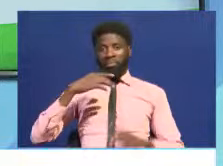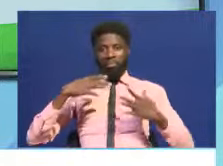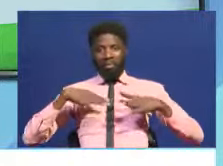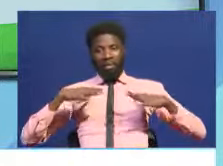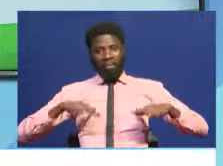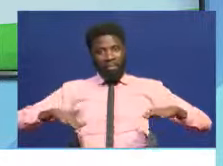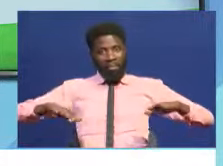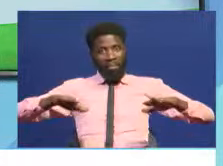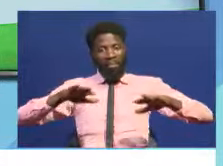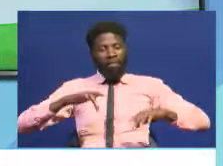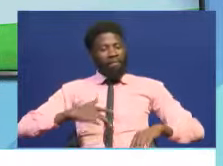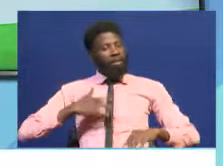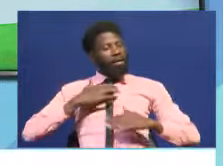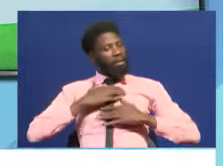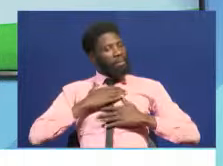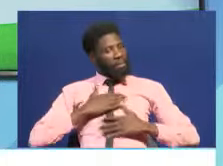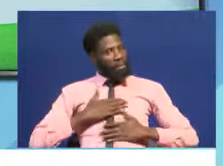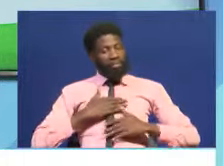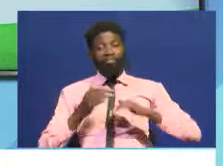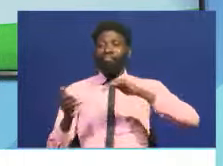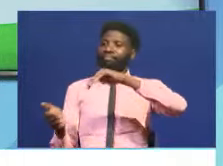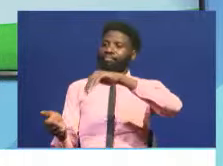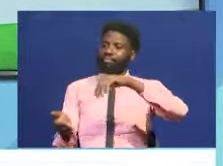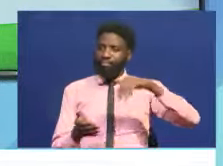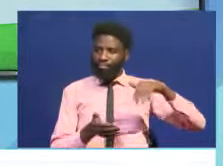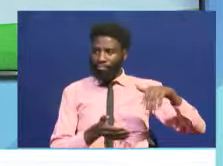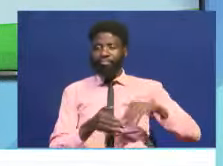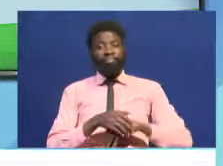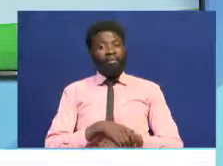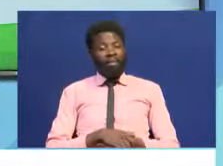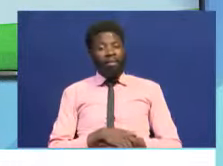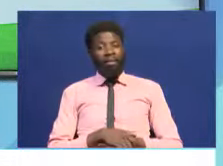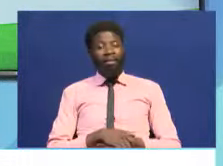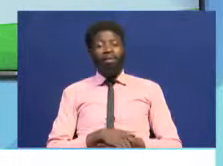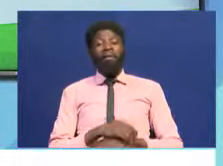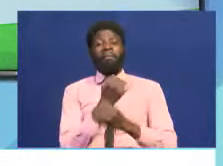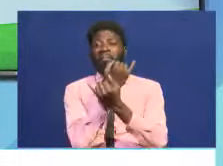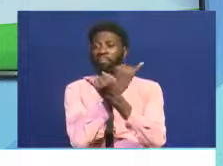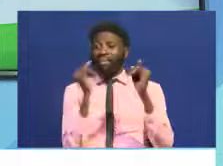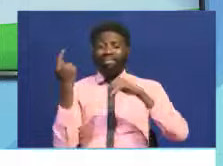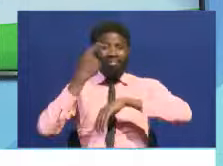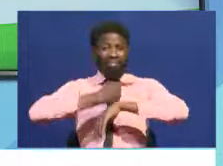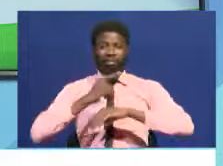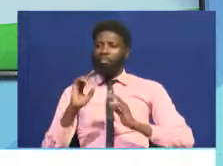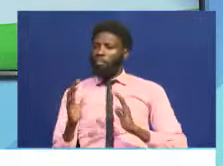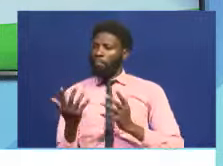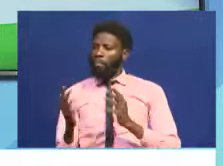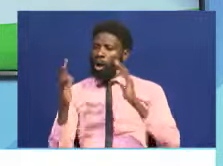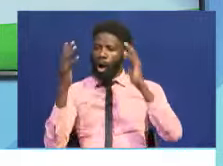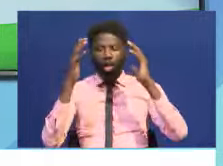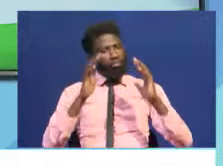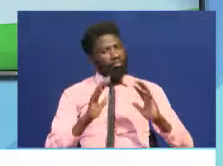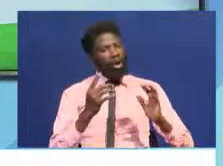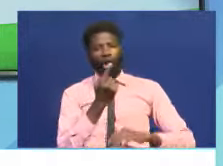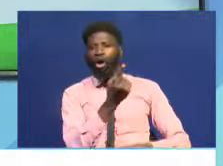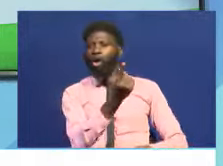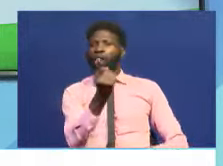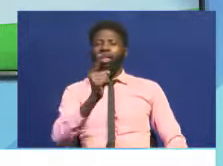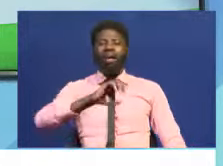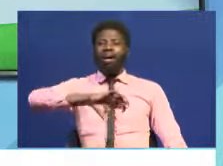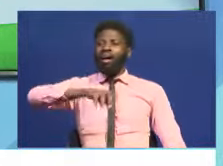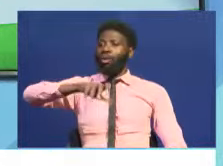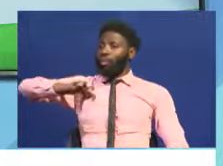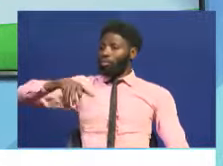Kando na hayo, sherehe za sikukuu ya Madaraka ziliandaliwa katika kaunti zote kote nchini, huku gavana wa